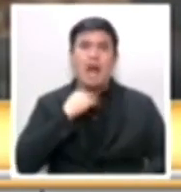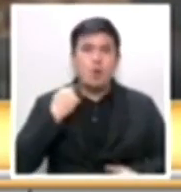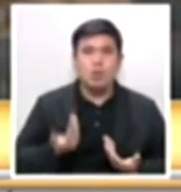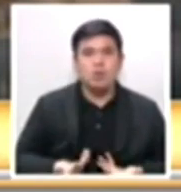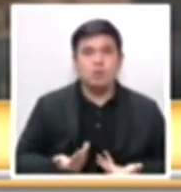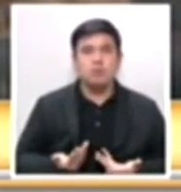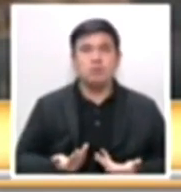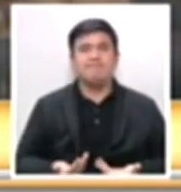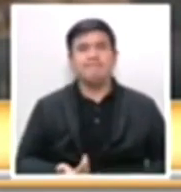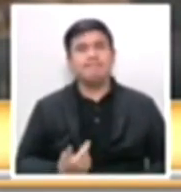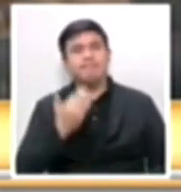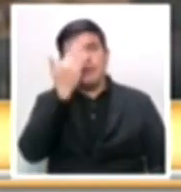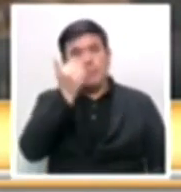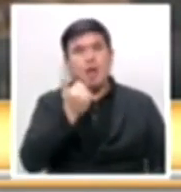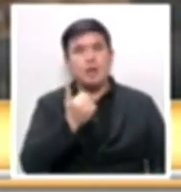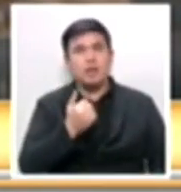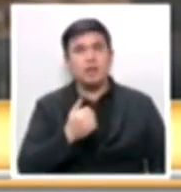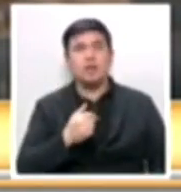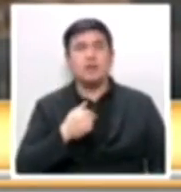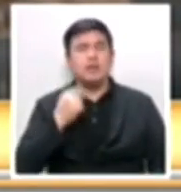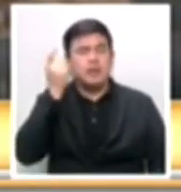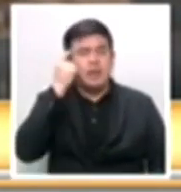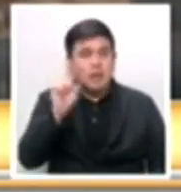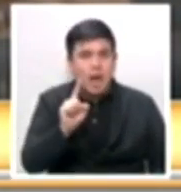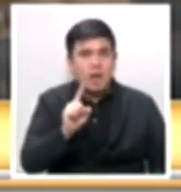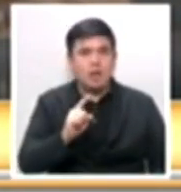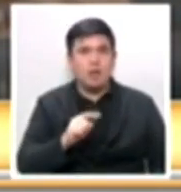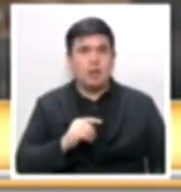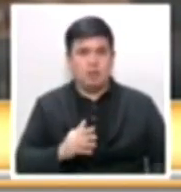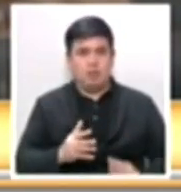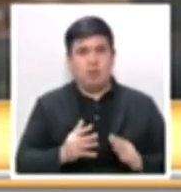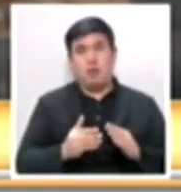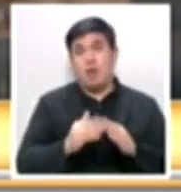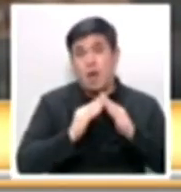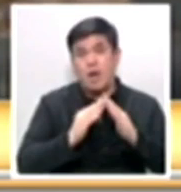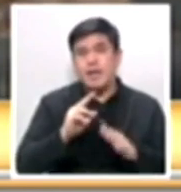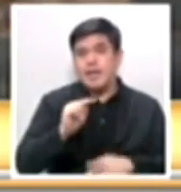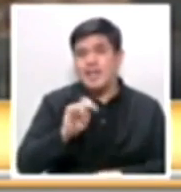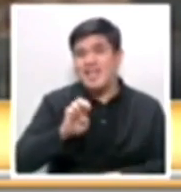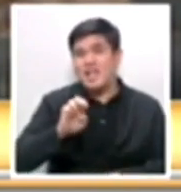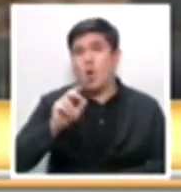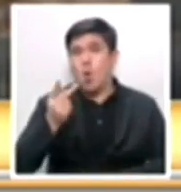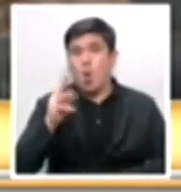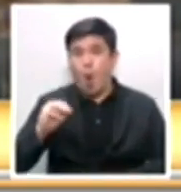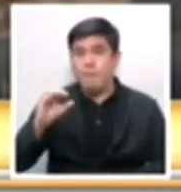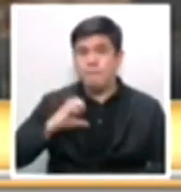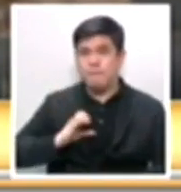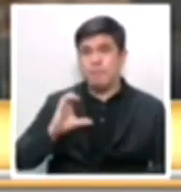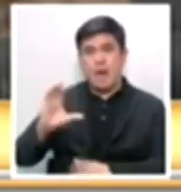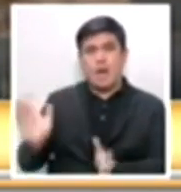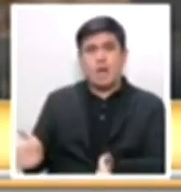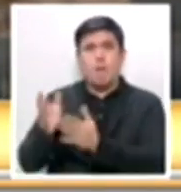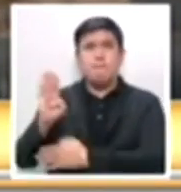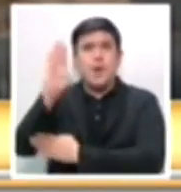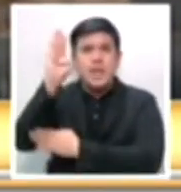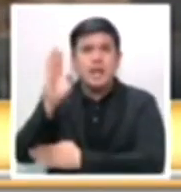ครับทำไมเราถึงไม่คิดที่จะสร้างนิคมเป็นของตัวเองทำไมรัฐไม่ทำนิคมเองทำไมต้องให้นายทุนเจ้าสัว